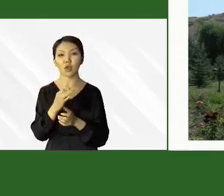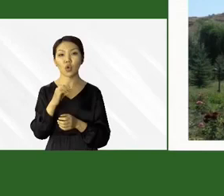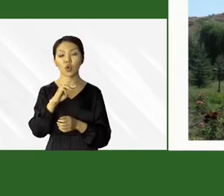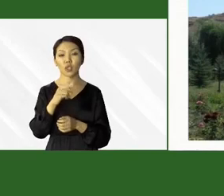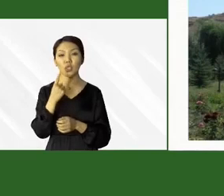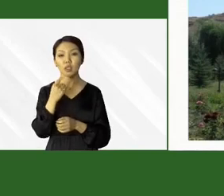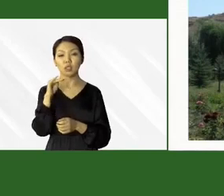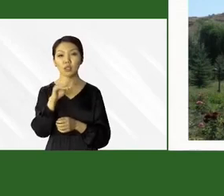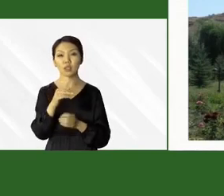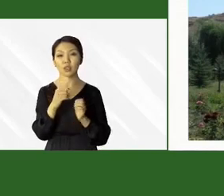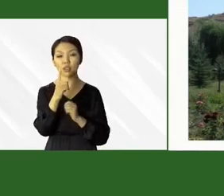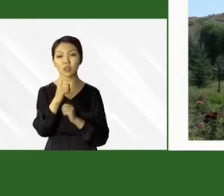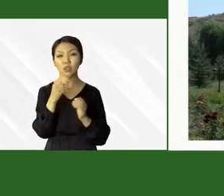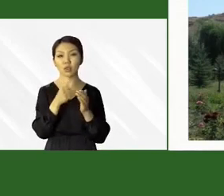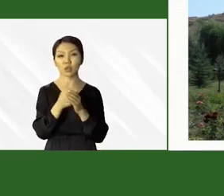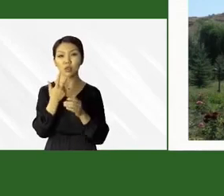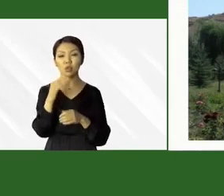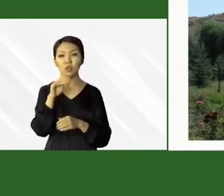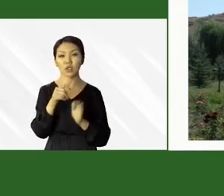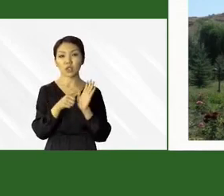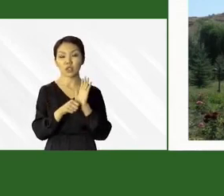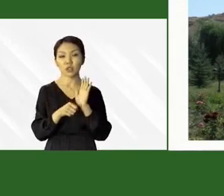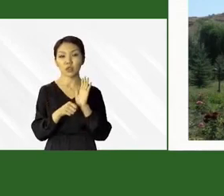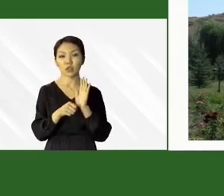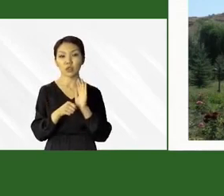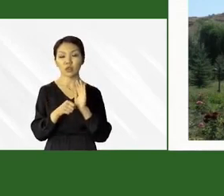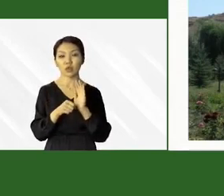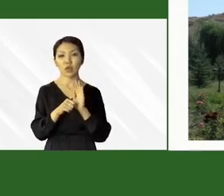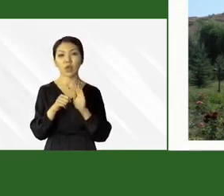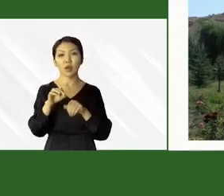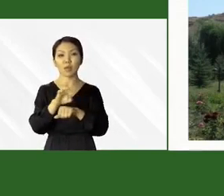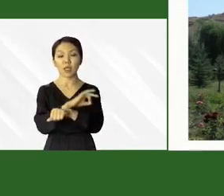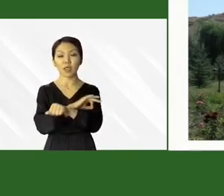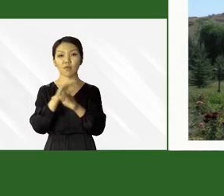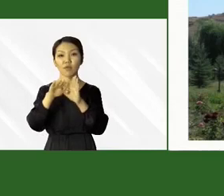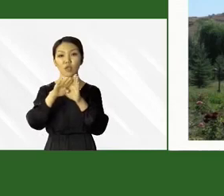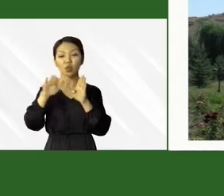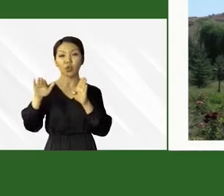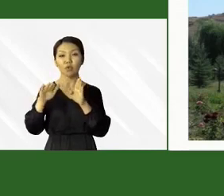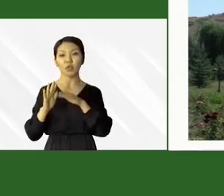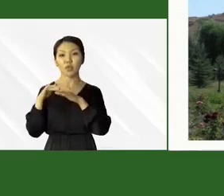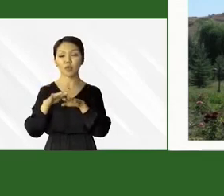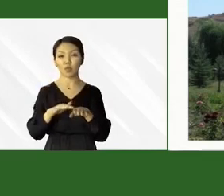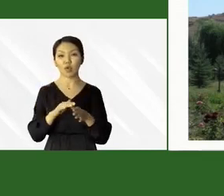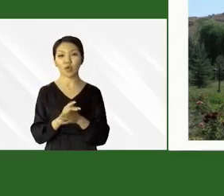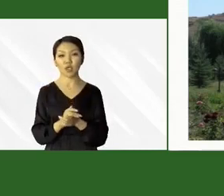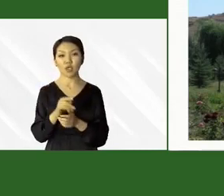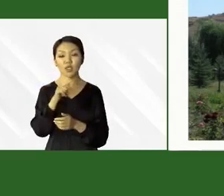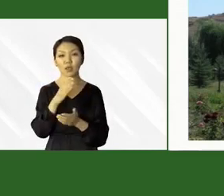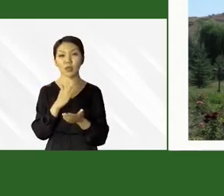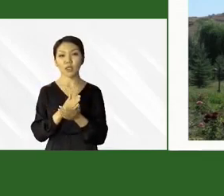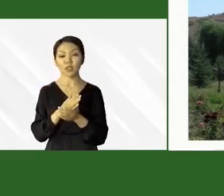до 3600 метров над уровнем моря. В нем обитают уникальные и редкие